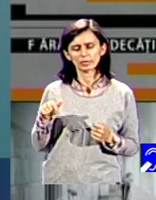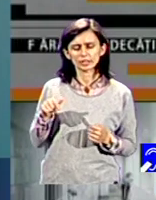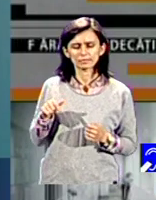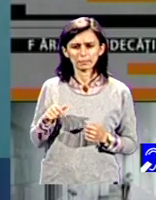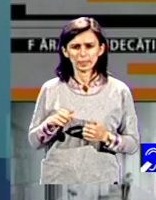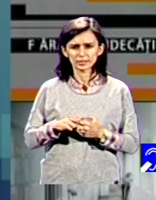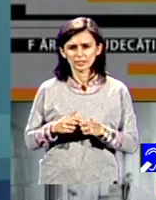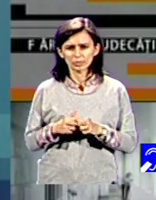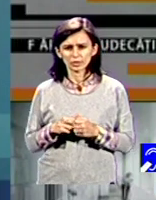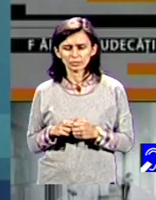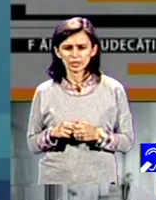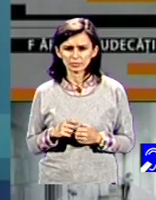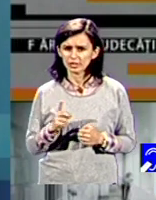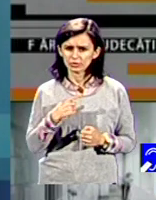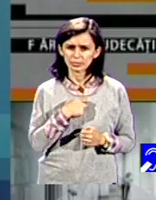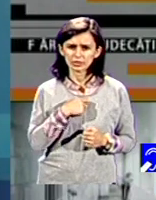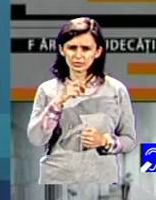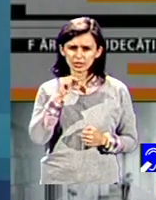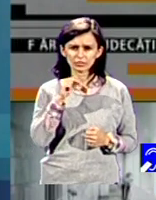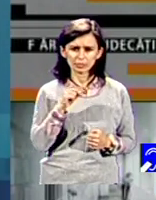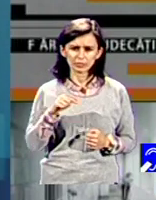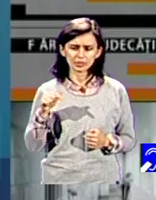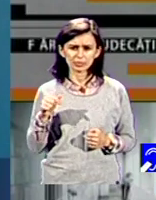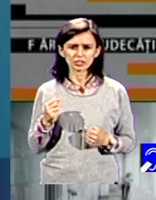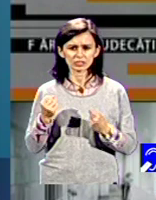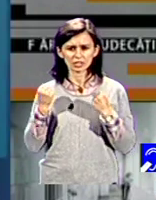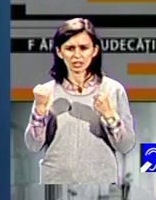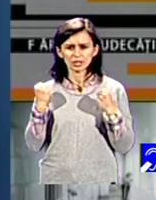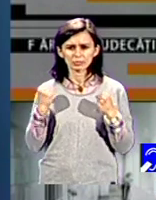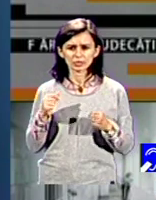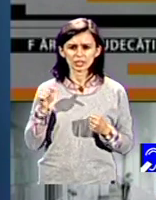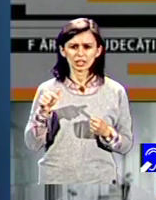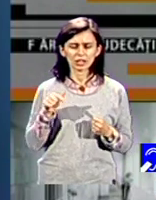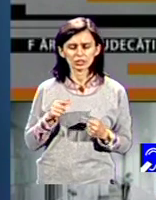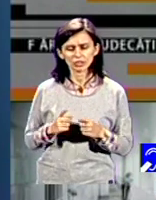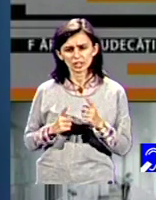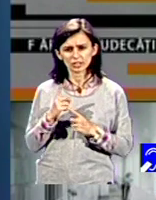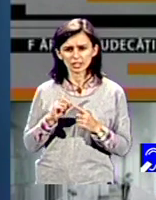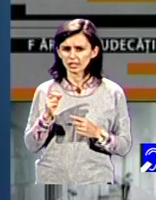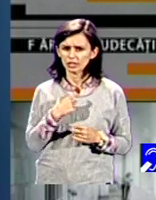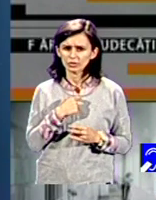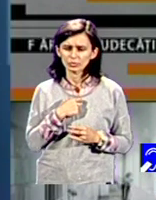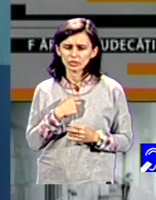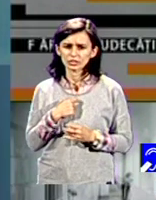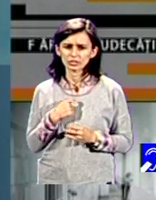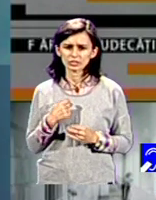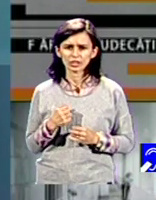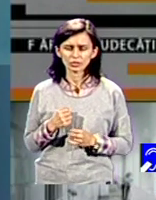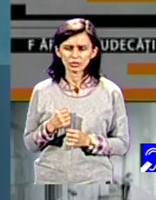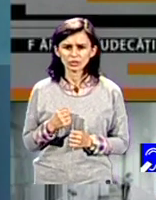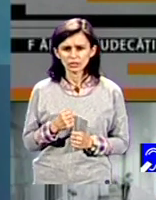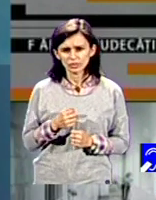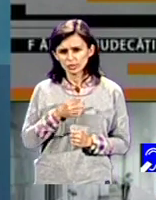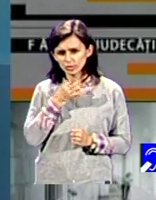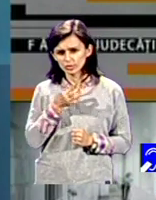putere nu a lor în condițiile în care nu au deci nu o pot manifesta pentru că nu o pot manifesta sunt în continuare invizibile sau